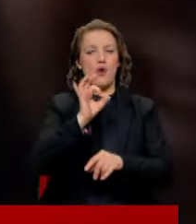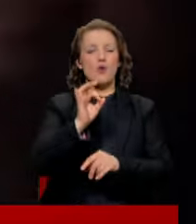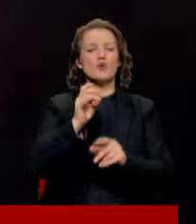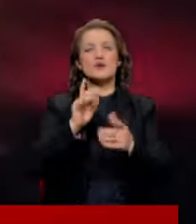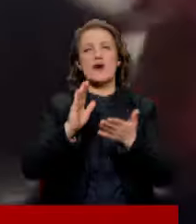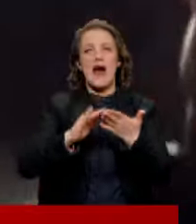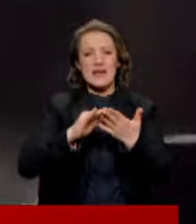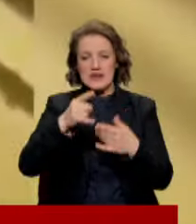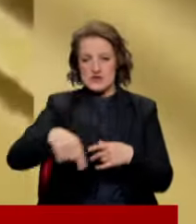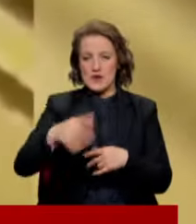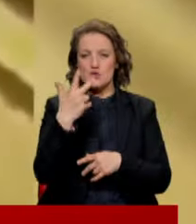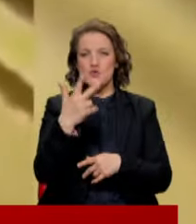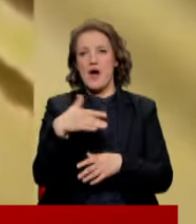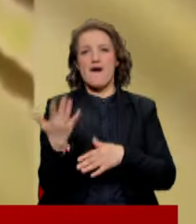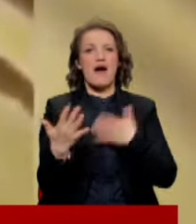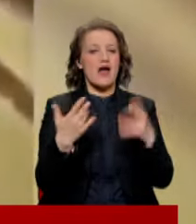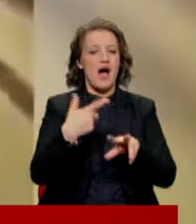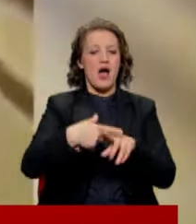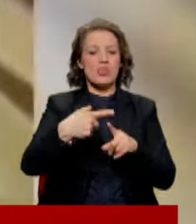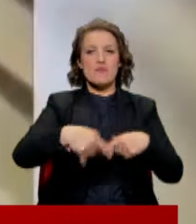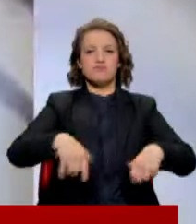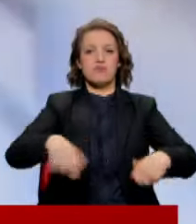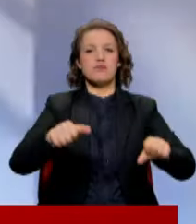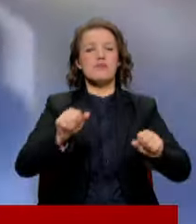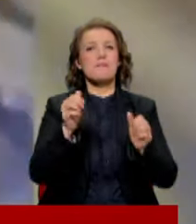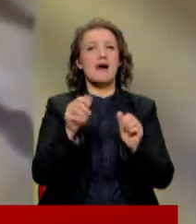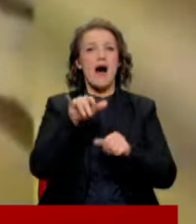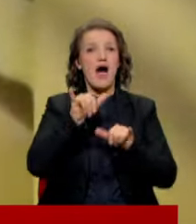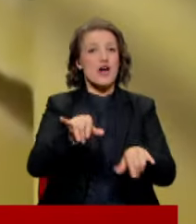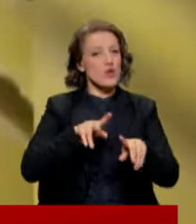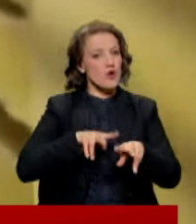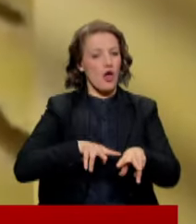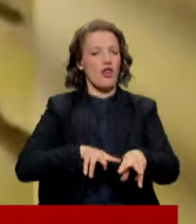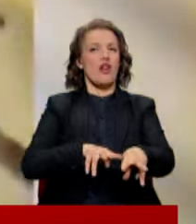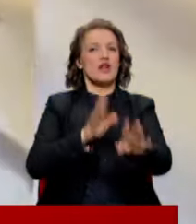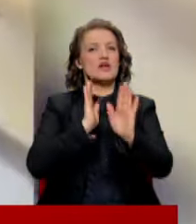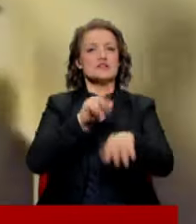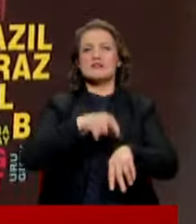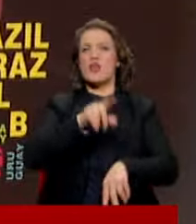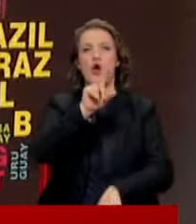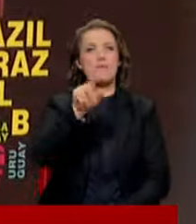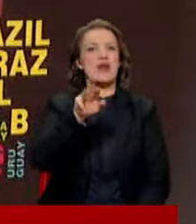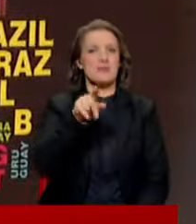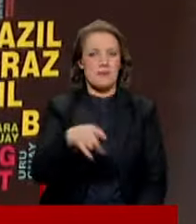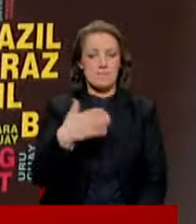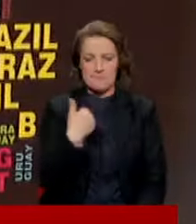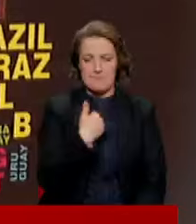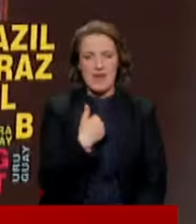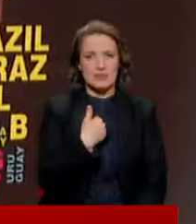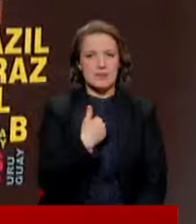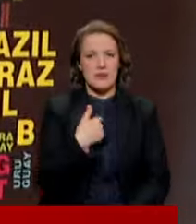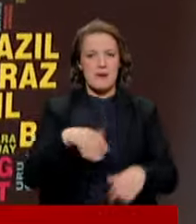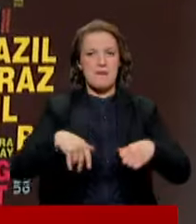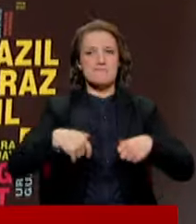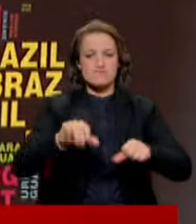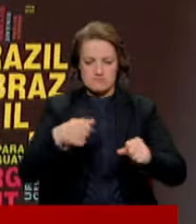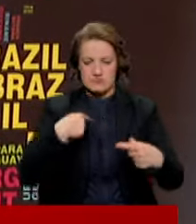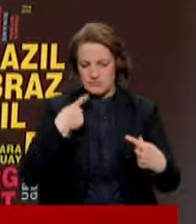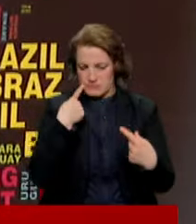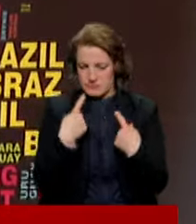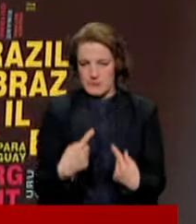ve arkadaşları da 3 ayrı ATV aracıyla aynı yoldaydı. Saat 23 sularıydı. Ben motorla